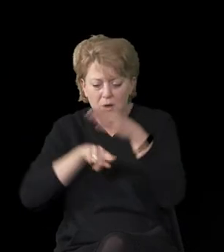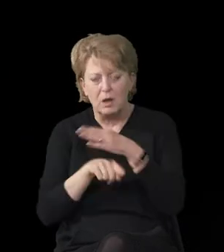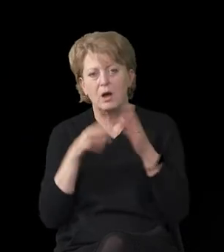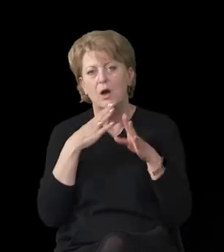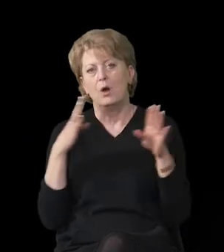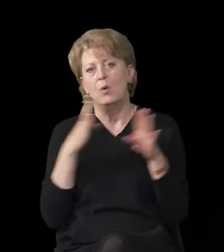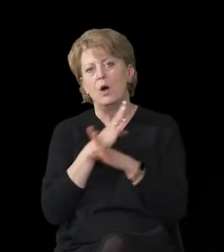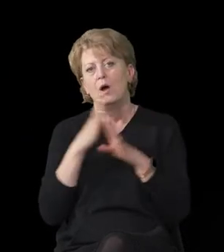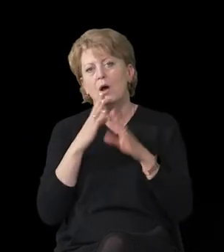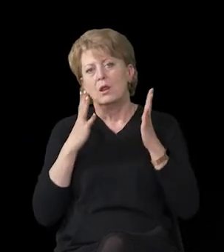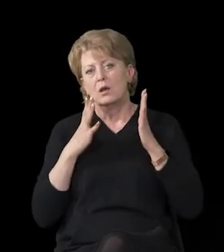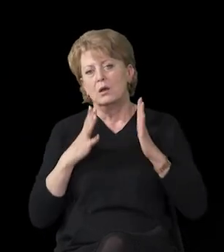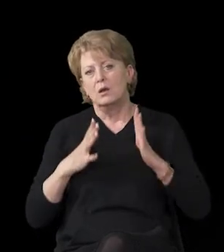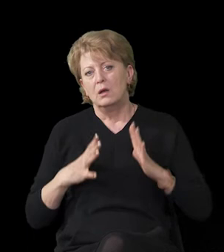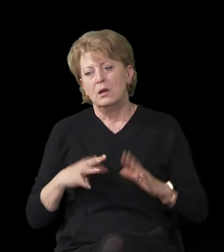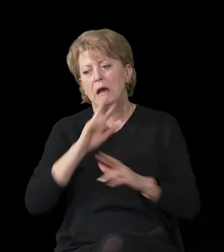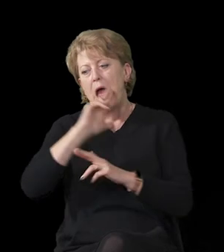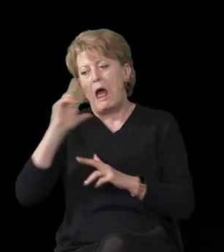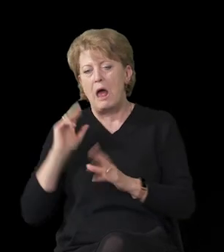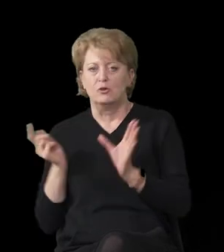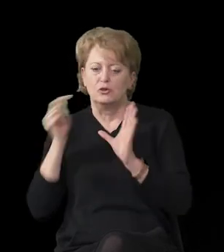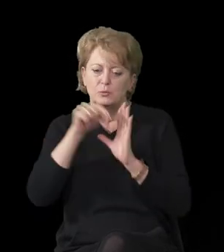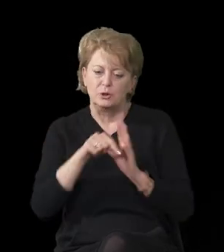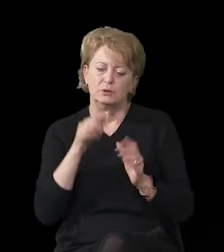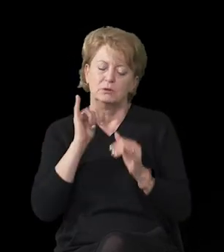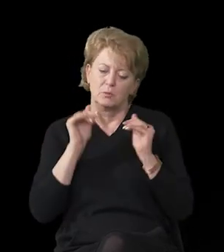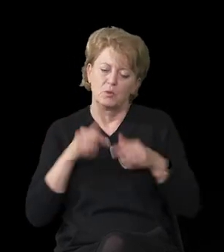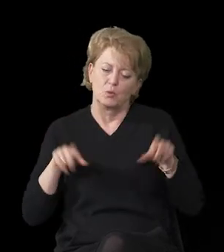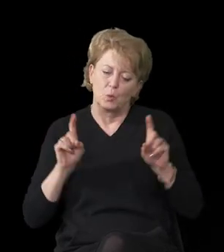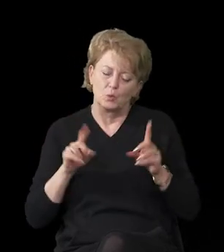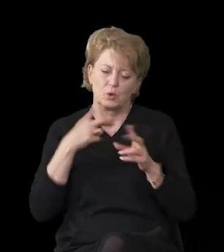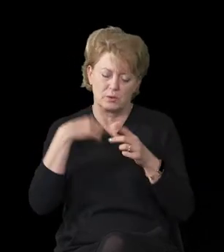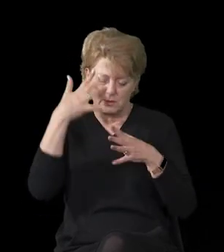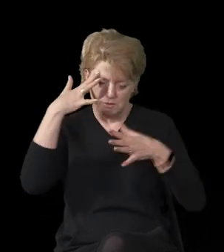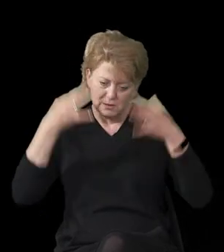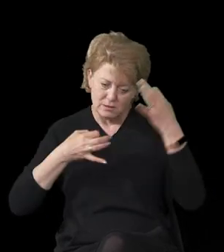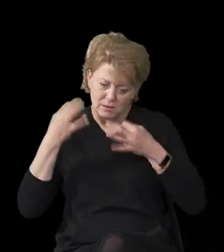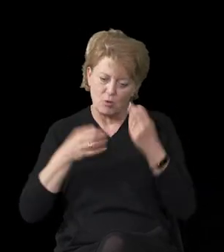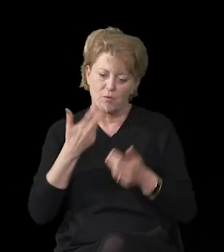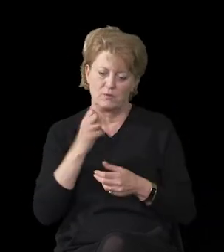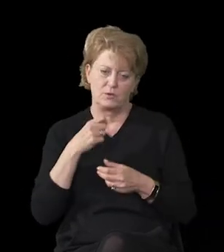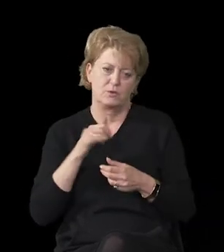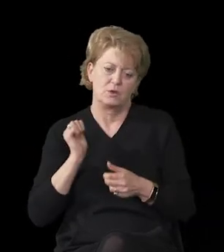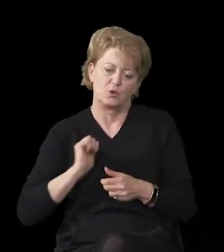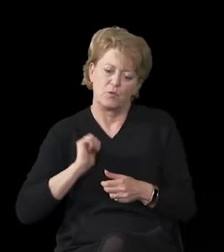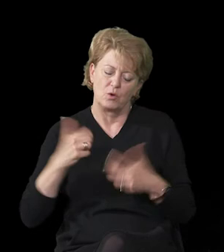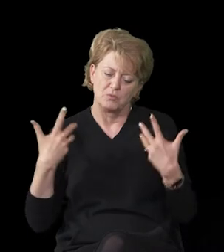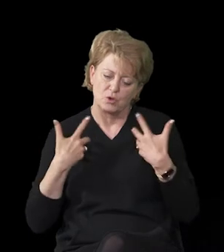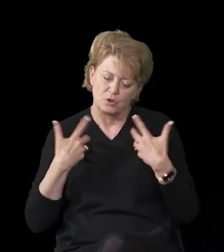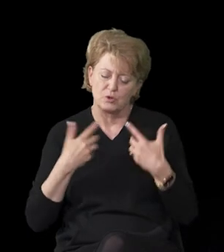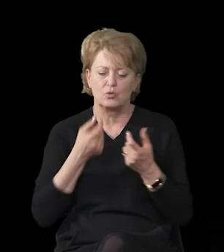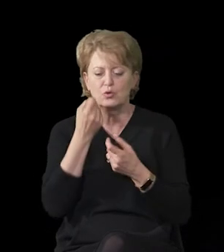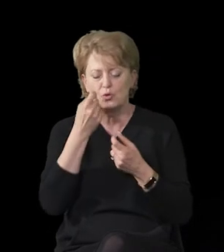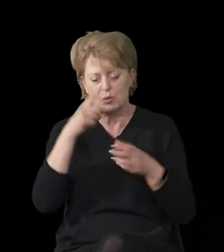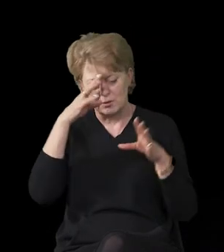dla siebie, żeby się zastanowić nad swoim życiem i tak troszeczkę jakby zapomnieć o takim pędzie,